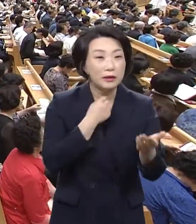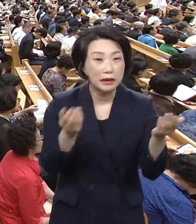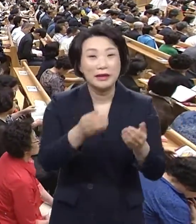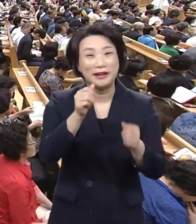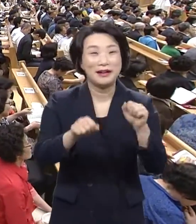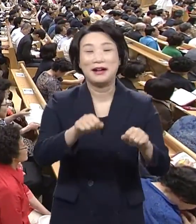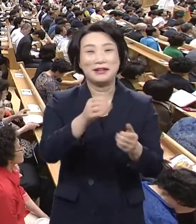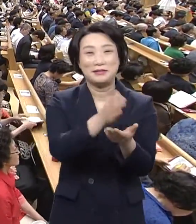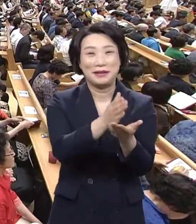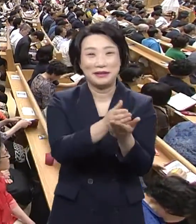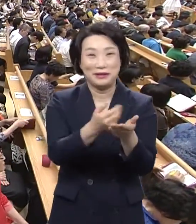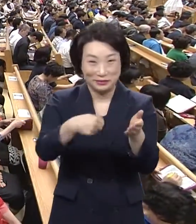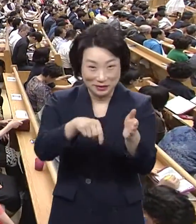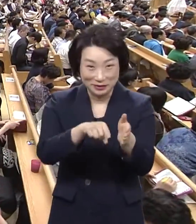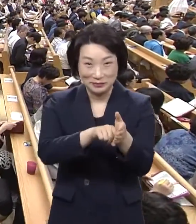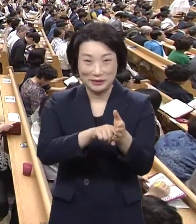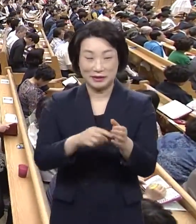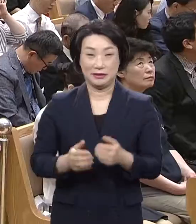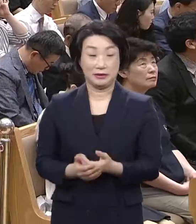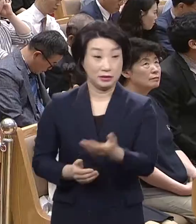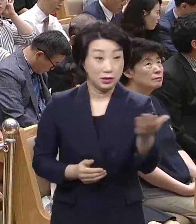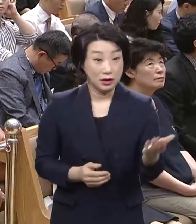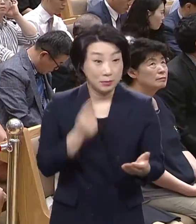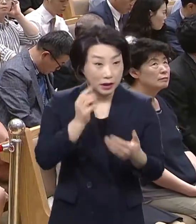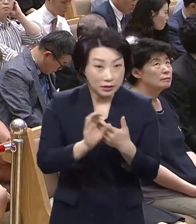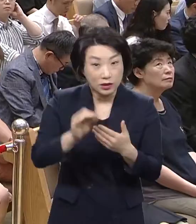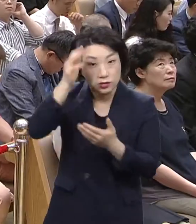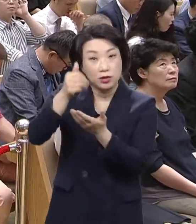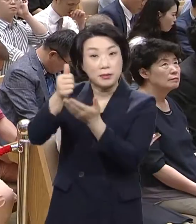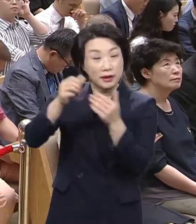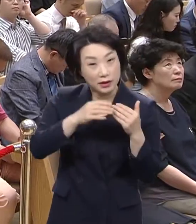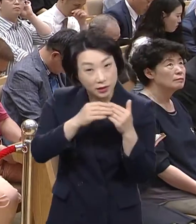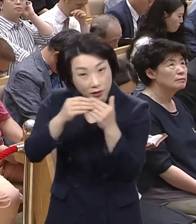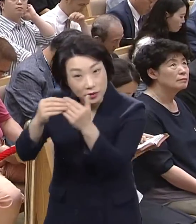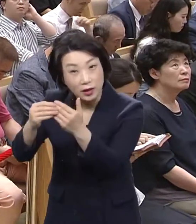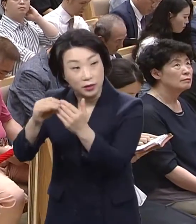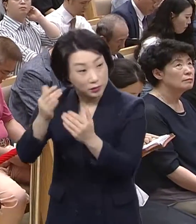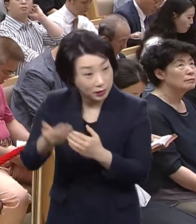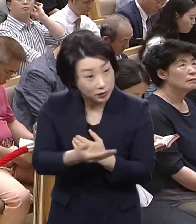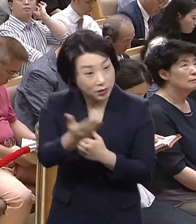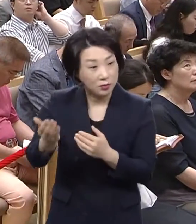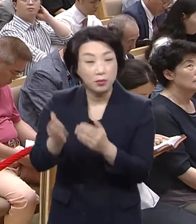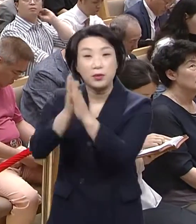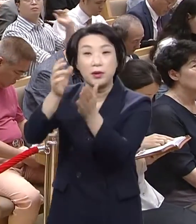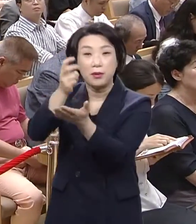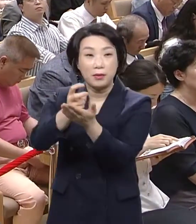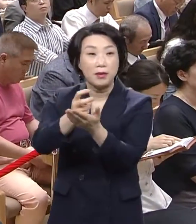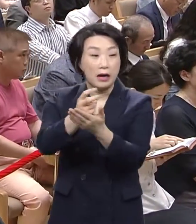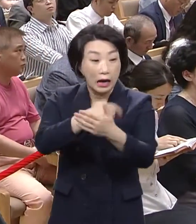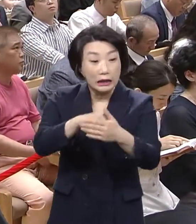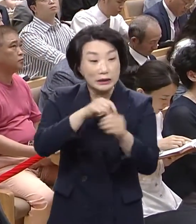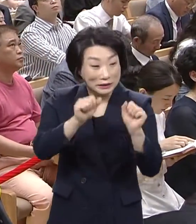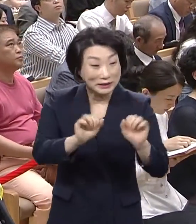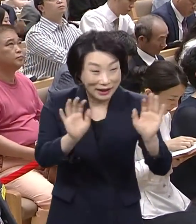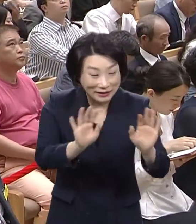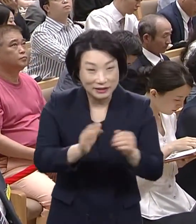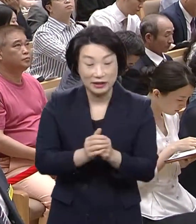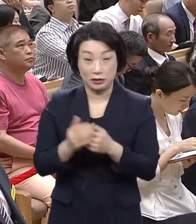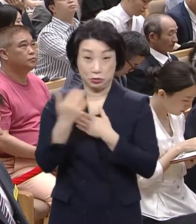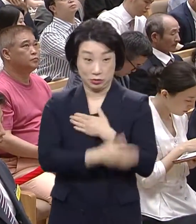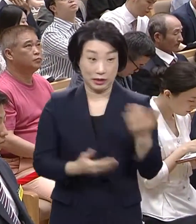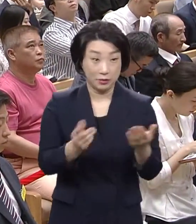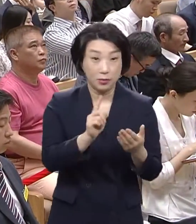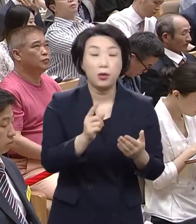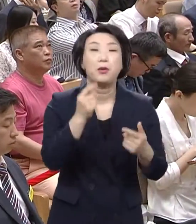것을 하지 못하게 하려 함이니라. 너희가 만일 성령의 인도하시는 바가 되면 율법 아래 있지 아니하리라. 육체의